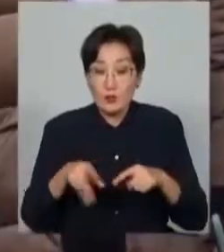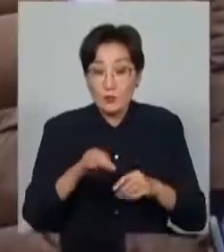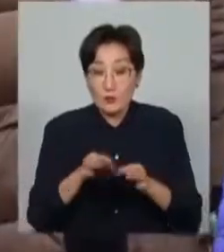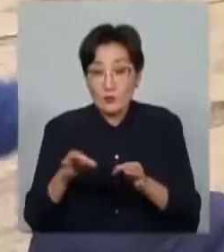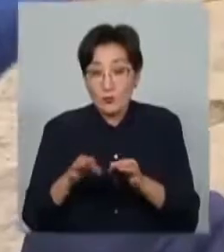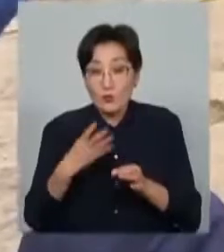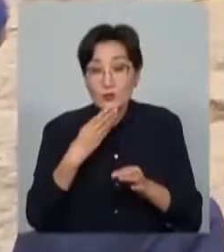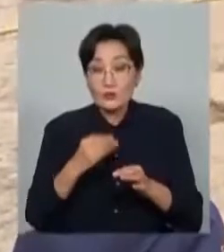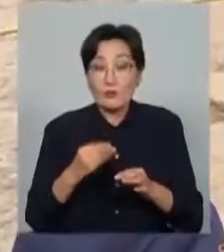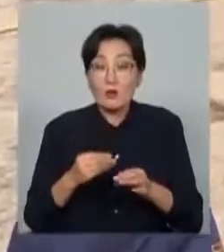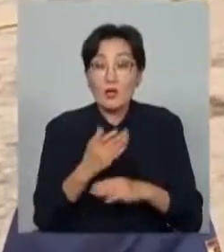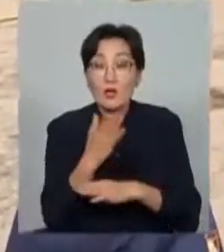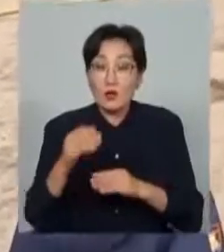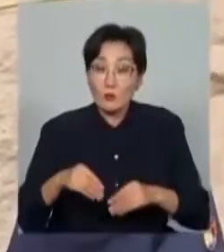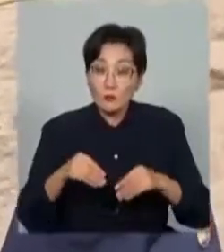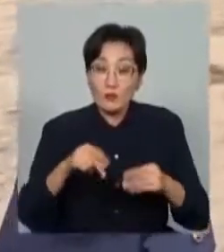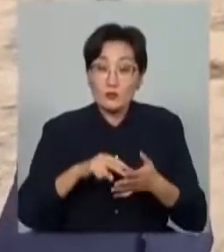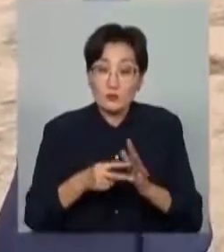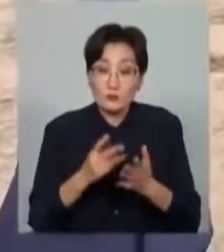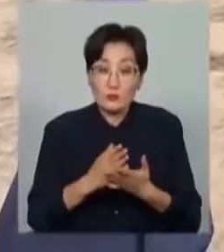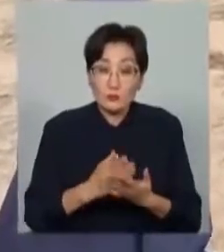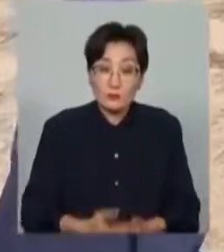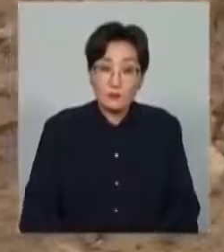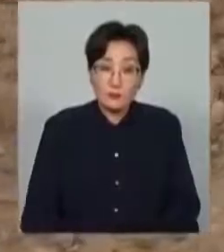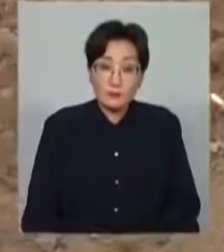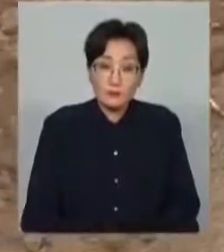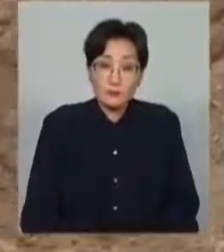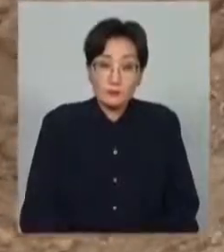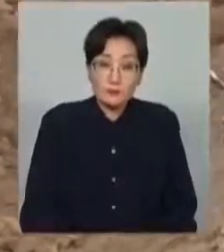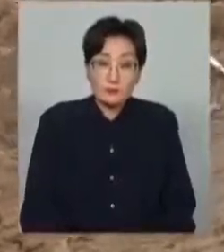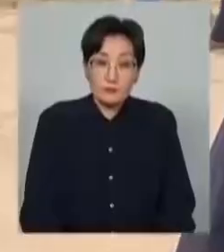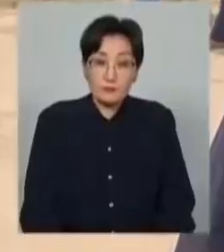өңірлерде өзінің аллеясын отырғызуда қолға алмақ.